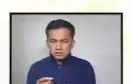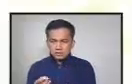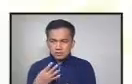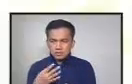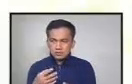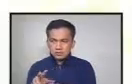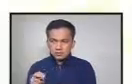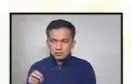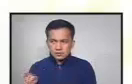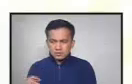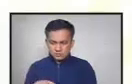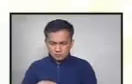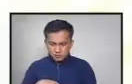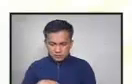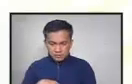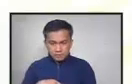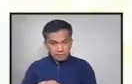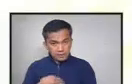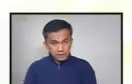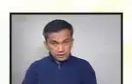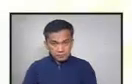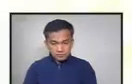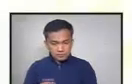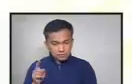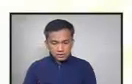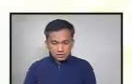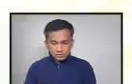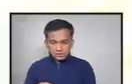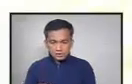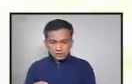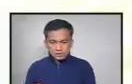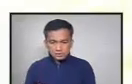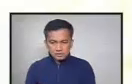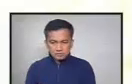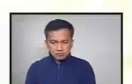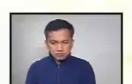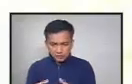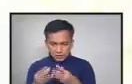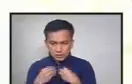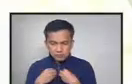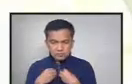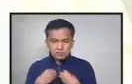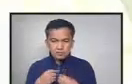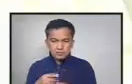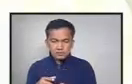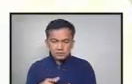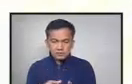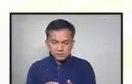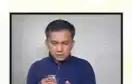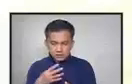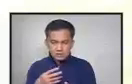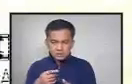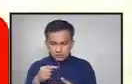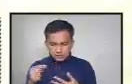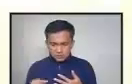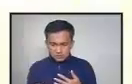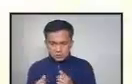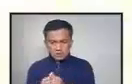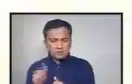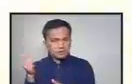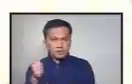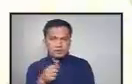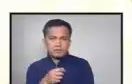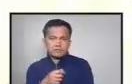when you're pregnant. You cannot take this medicine alongside other medicines as enumerated. May